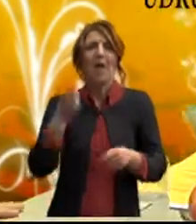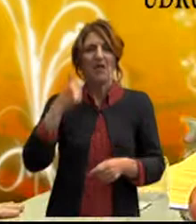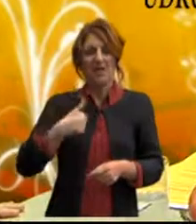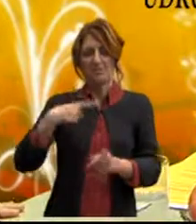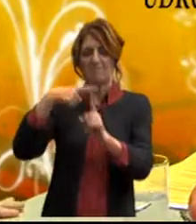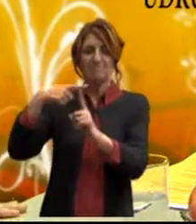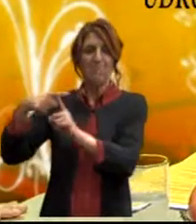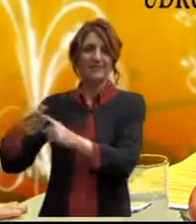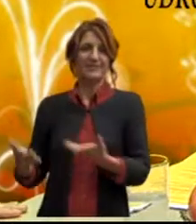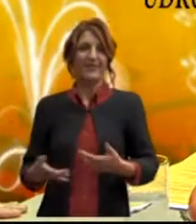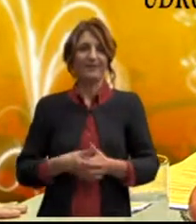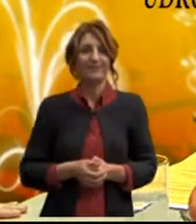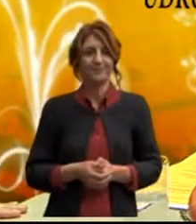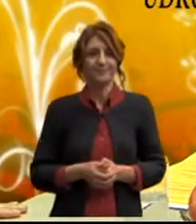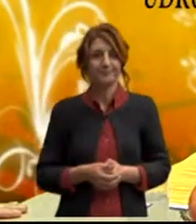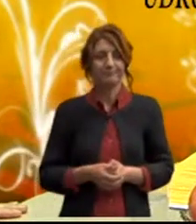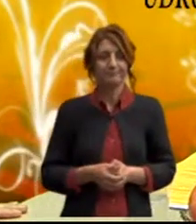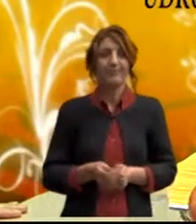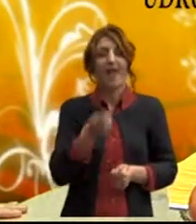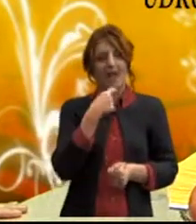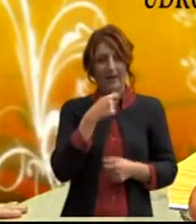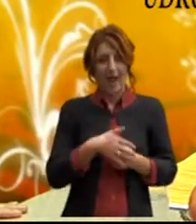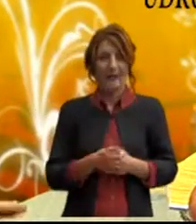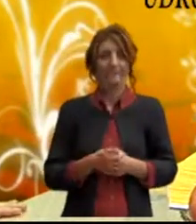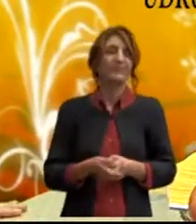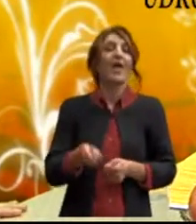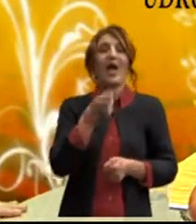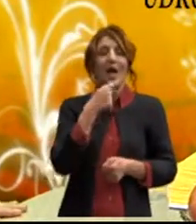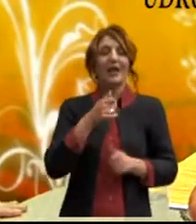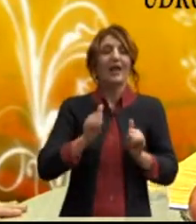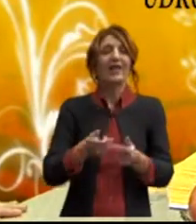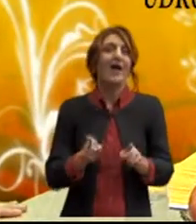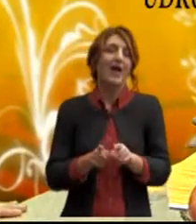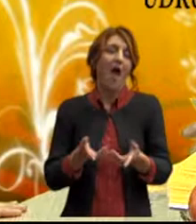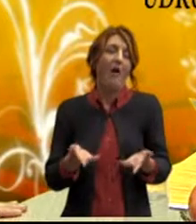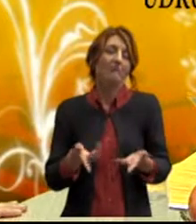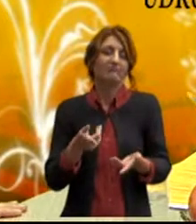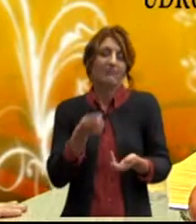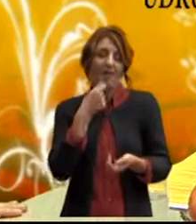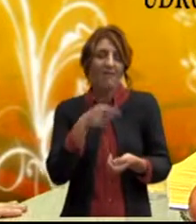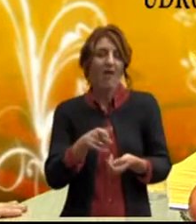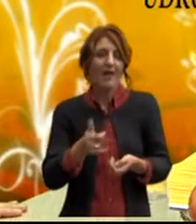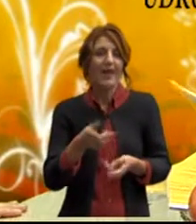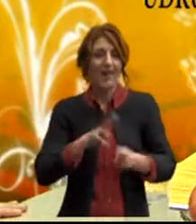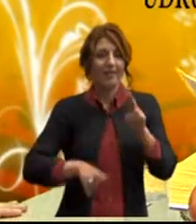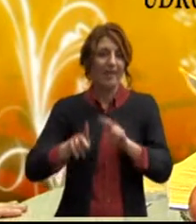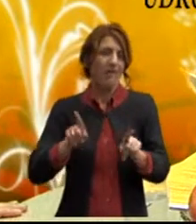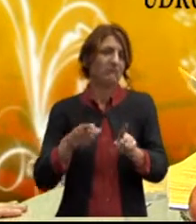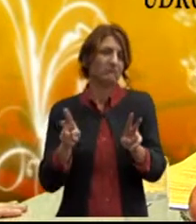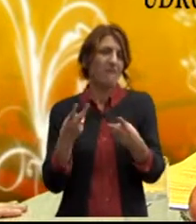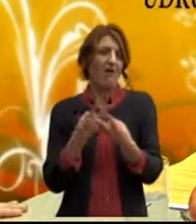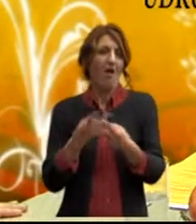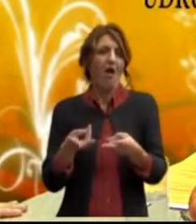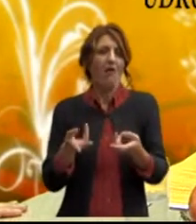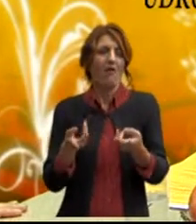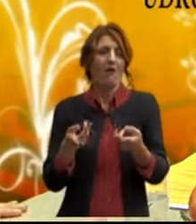kod hrane, hrana je moja slabost. Ne hrana da jedem, jasno, nego jasno. Da on joj razgovaram. Hrana kao lijek. Hrana kao lijek. Onda